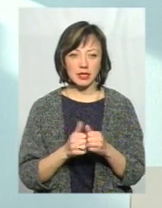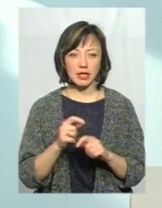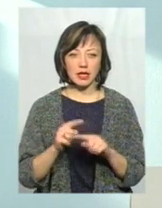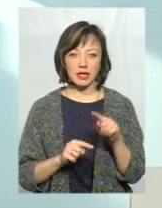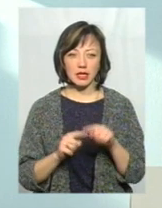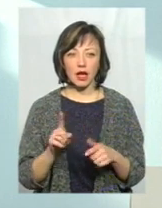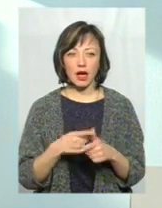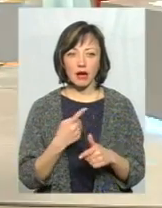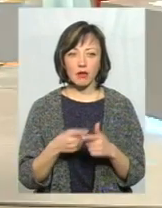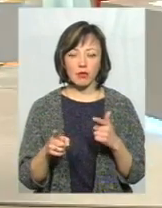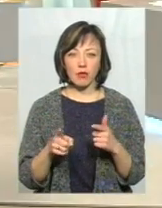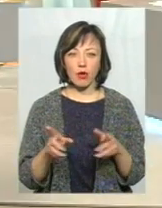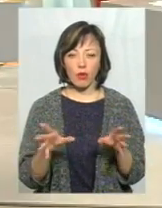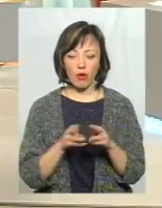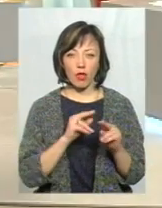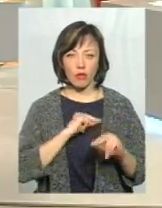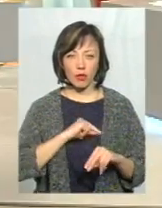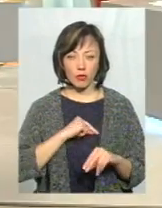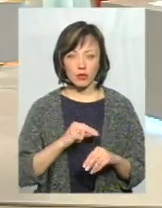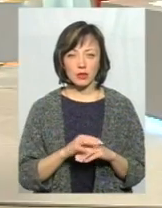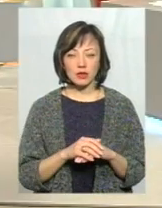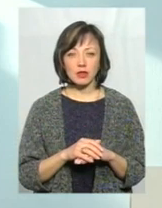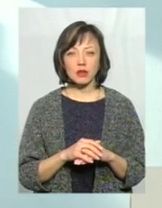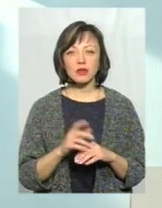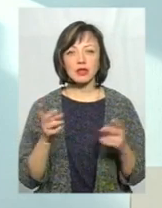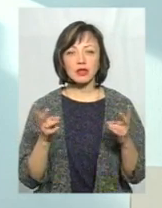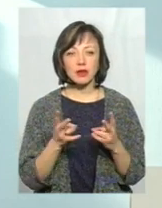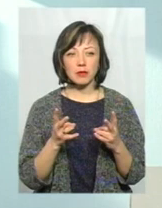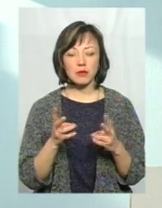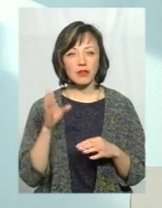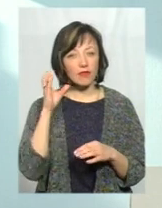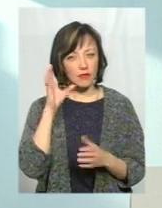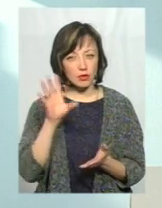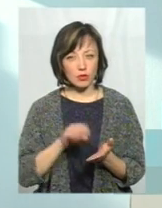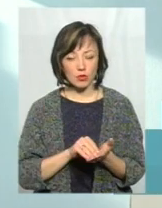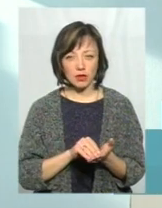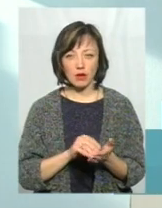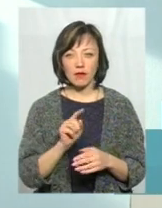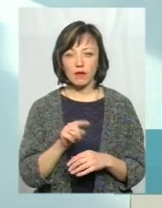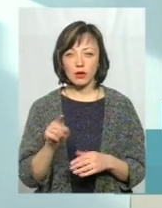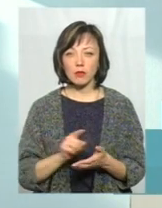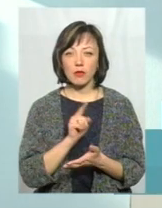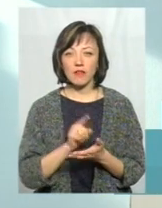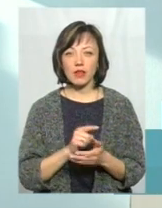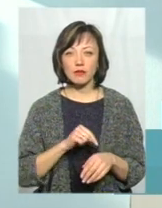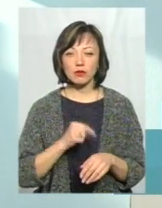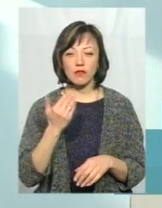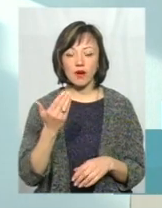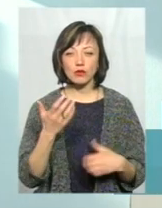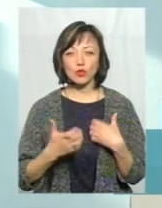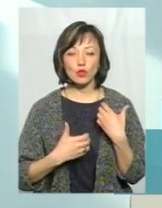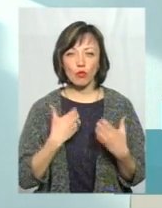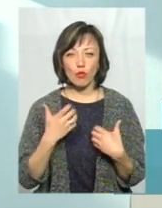рідних або колег по роботі. Перш за все, їх потрібно вислухати. Вони повинні відчути вашу